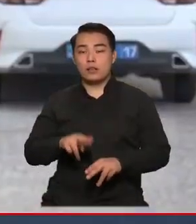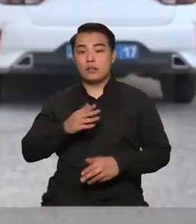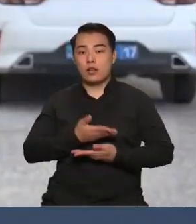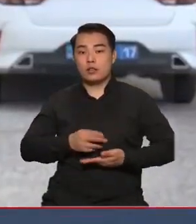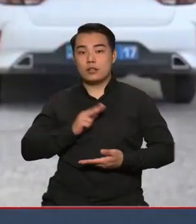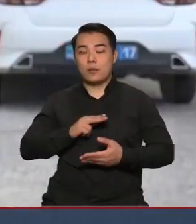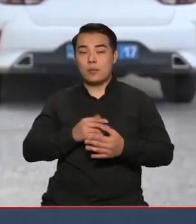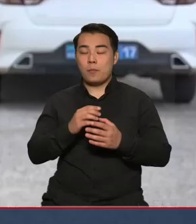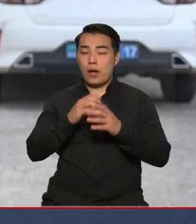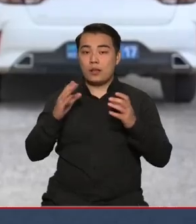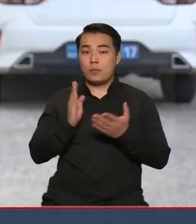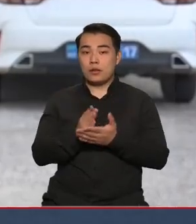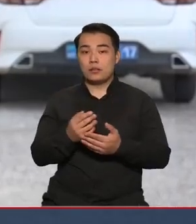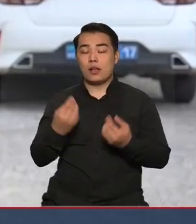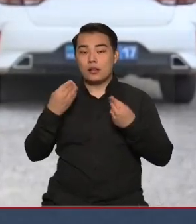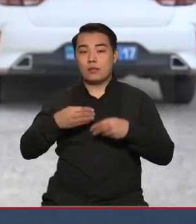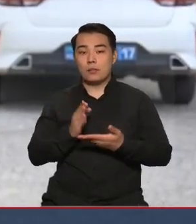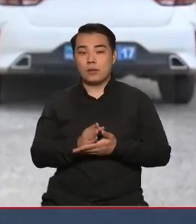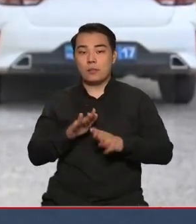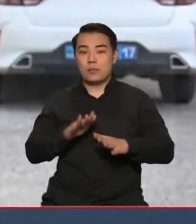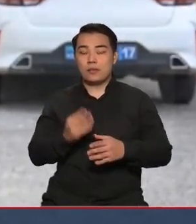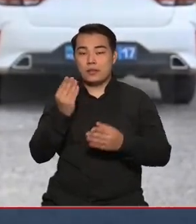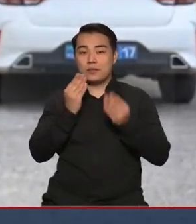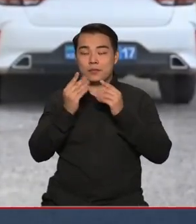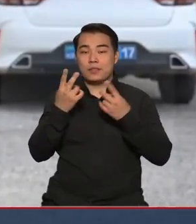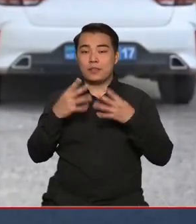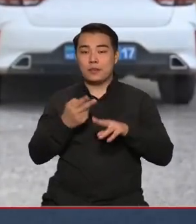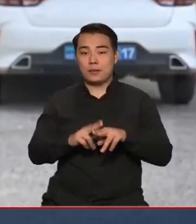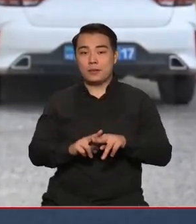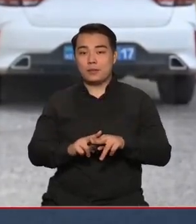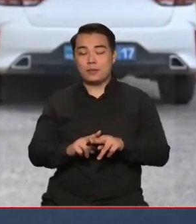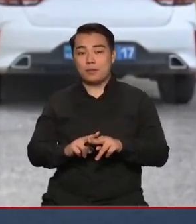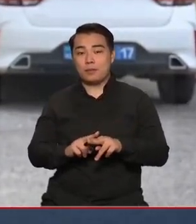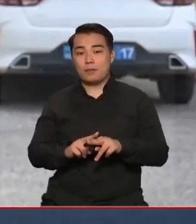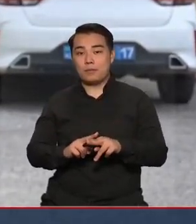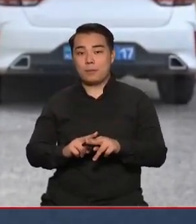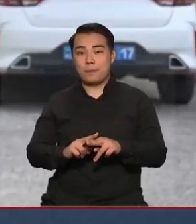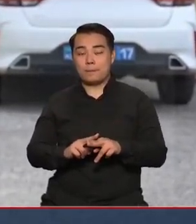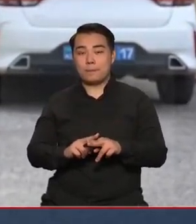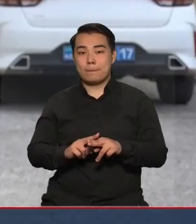Мы вот так ее надеваем сразу. Вместо грима? Вместо грима, вместо